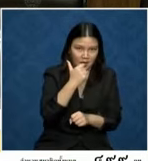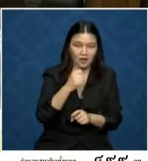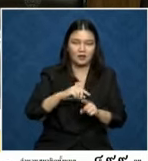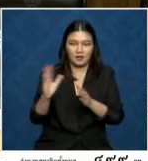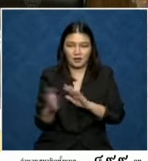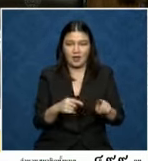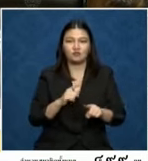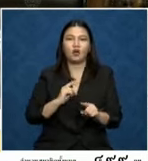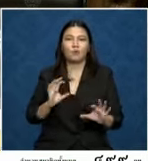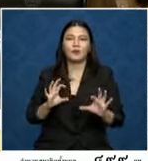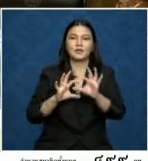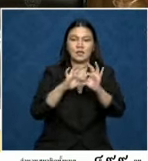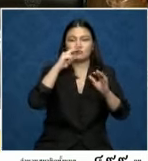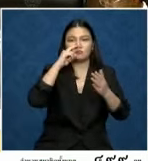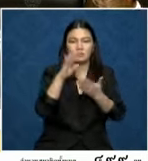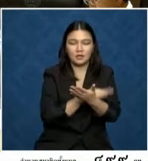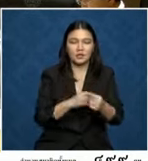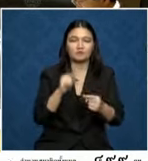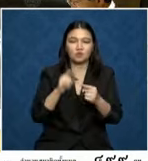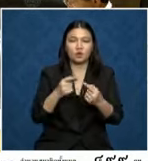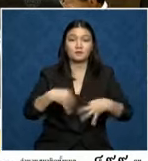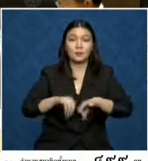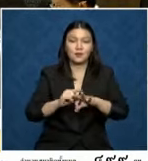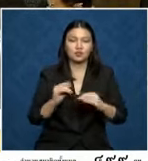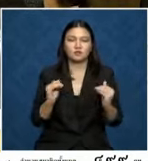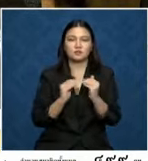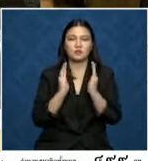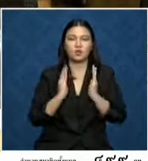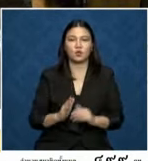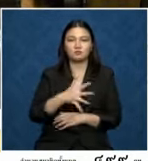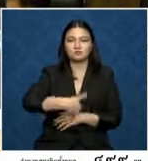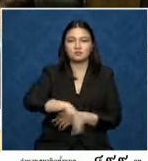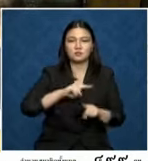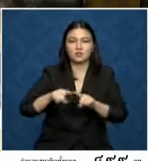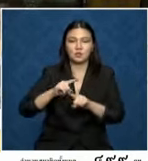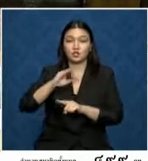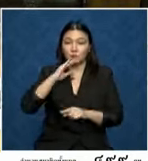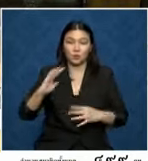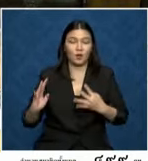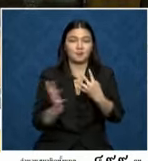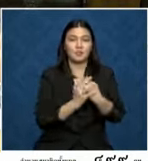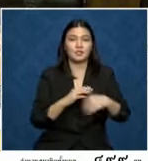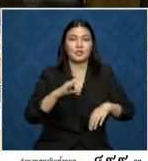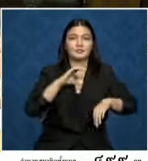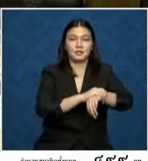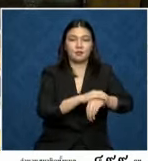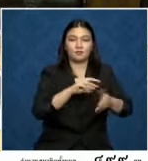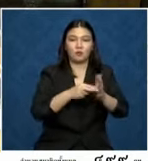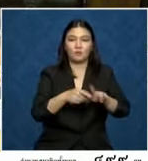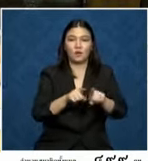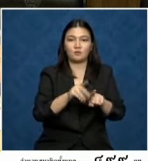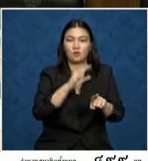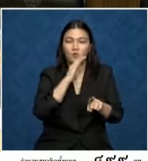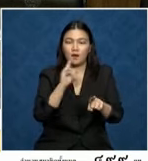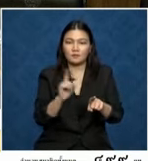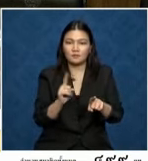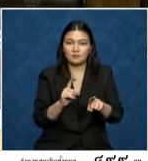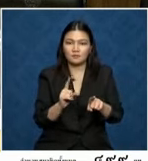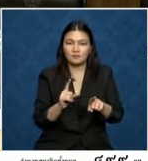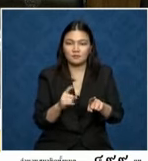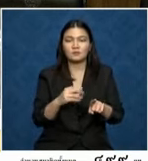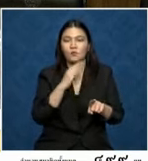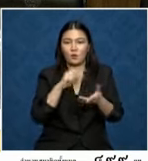วยสิทธิพลเมืองและสิทธิการเมืองที่กำหนดให้บุคคลจะถูกจำคุกเพียงเพราะเหตุไม่สามารถปฏิบัติการชำ